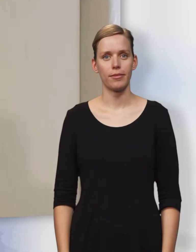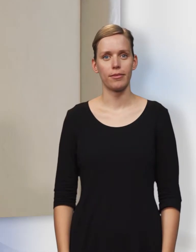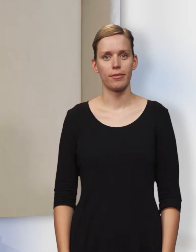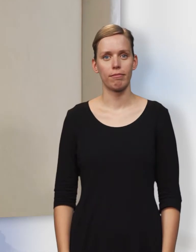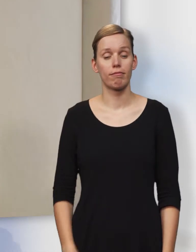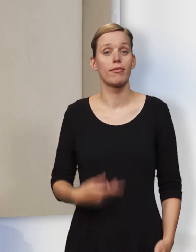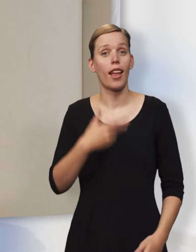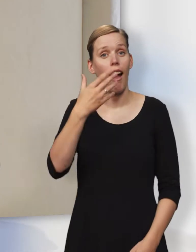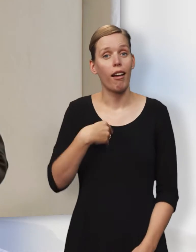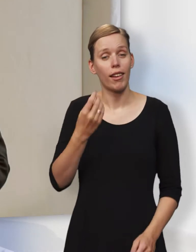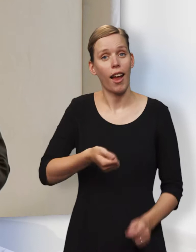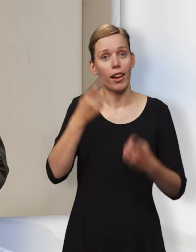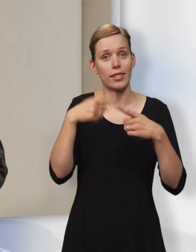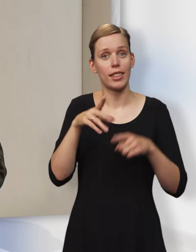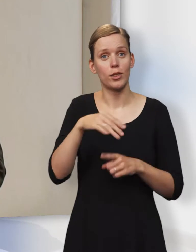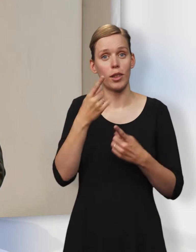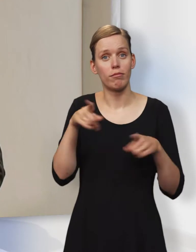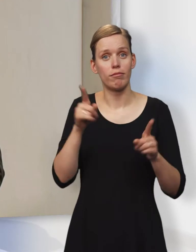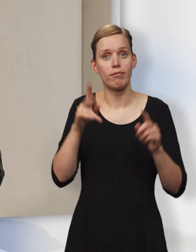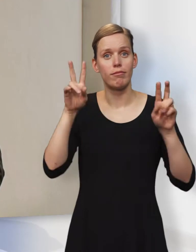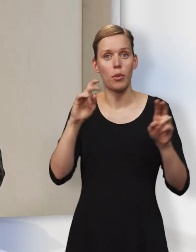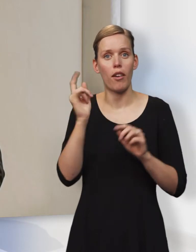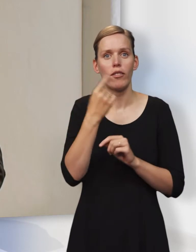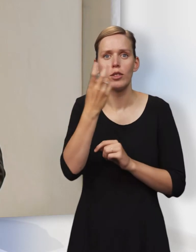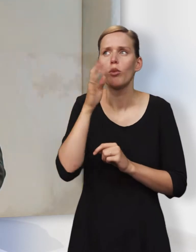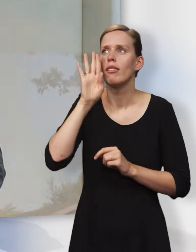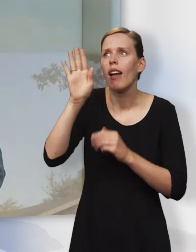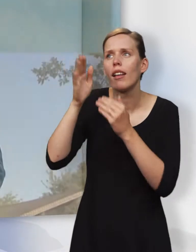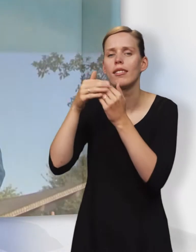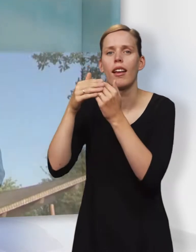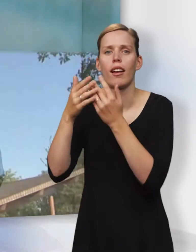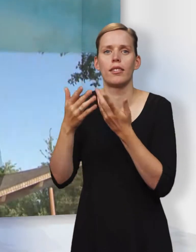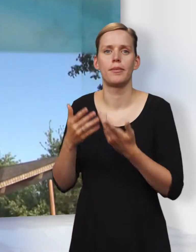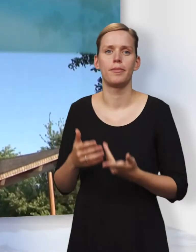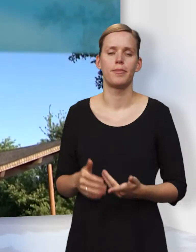Ich lade Sie ein zu einem ersten Lied, Wir suchen deine Nähe.